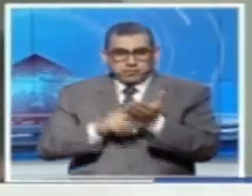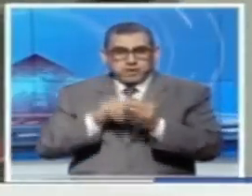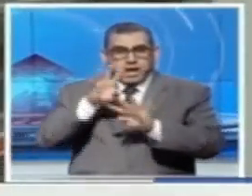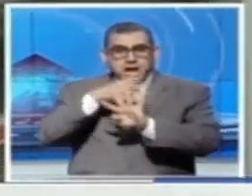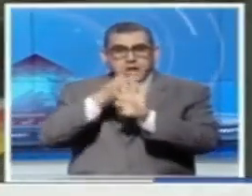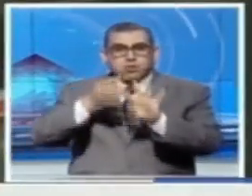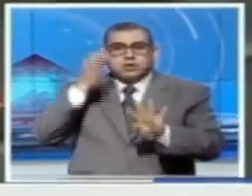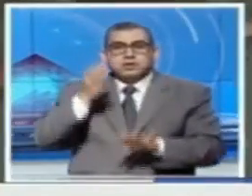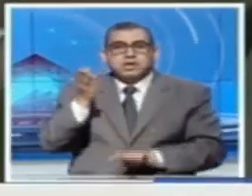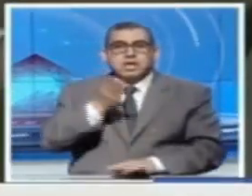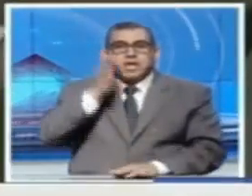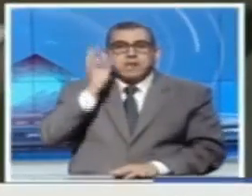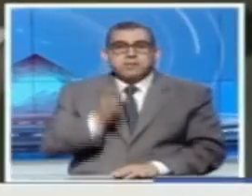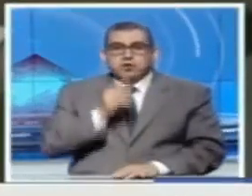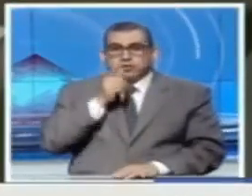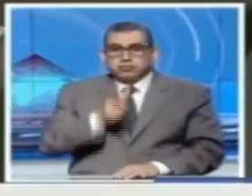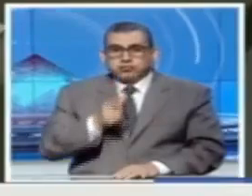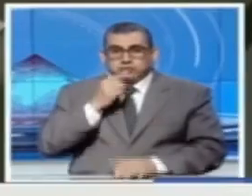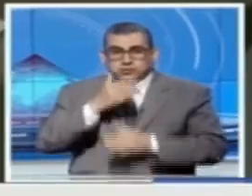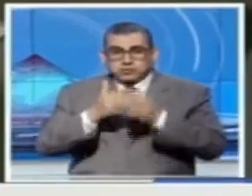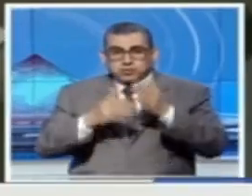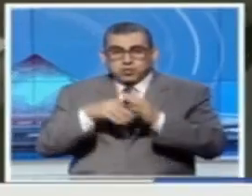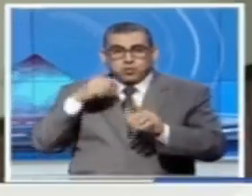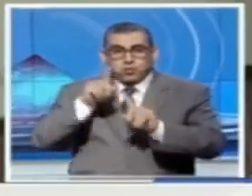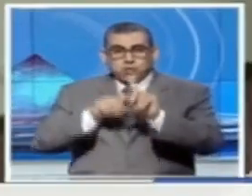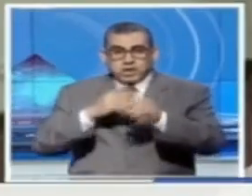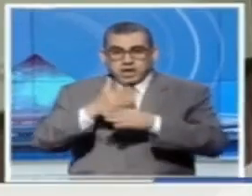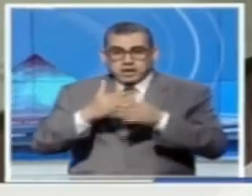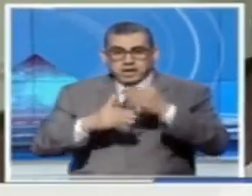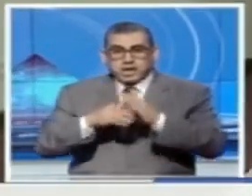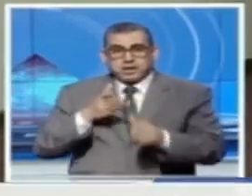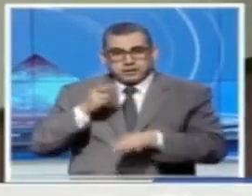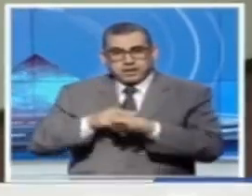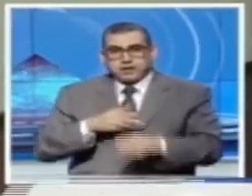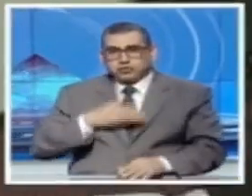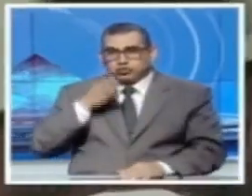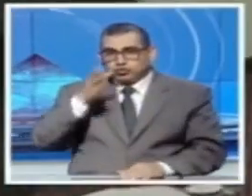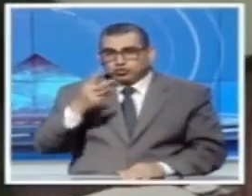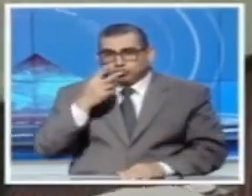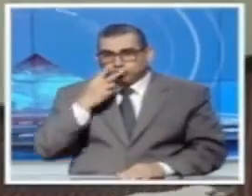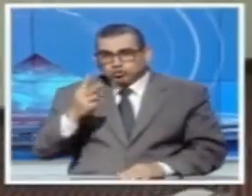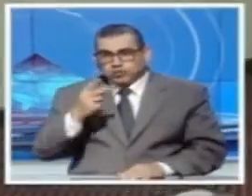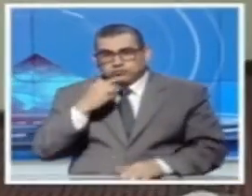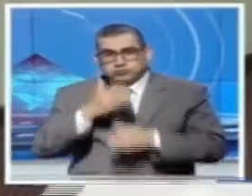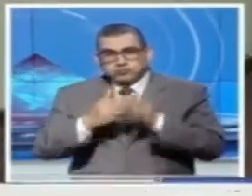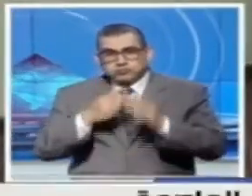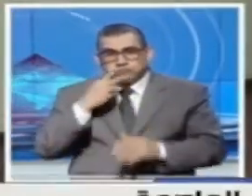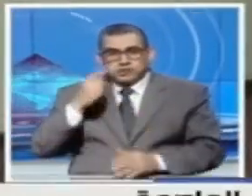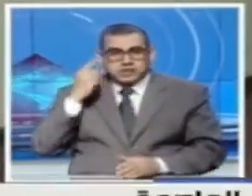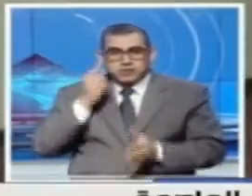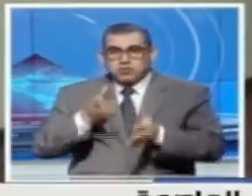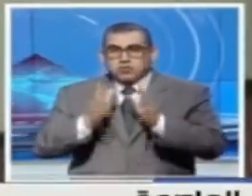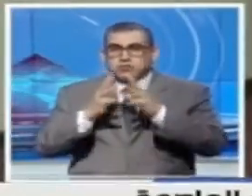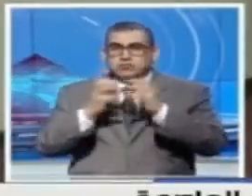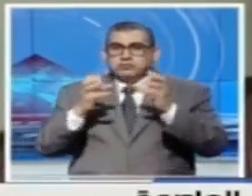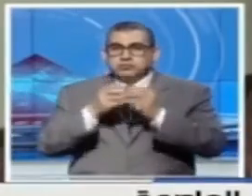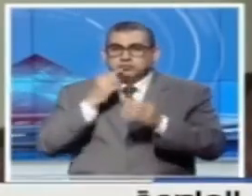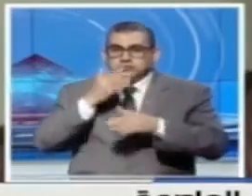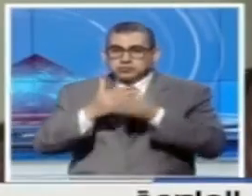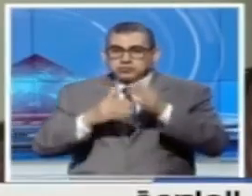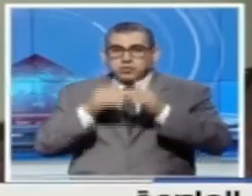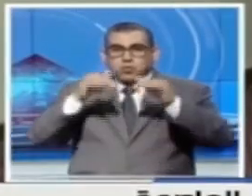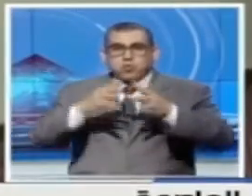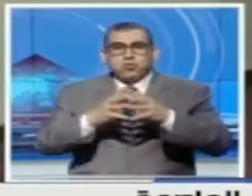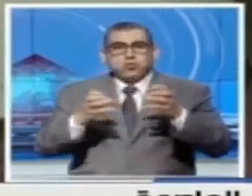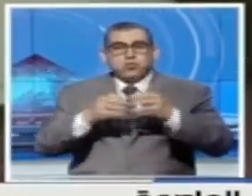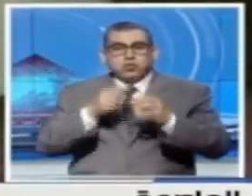الزمني المعلن. ويأتي مبنى وزارة الإسكان ضمن جولة رئيس مجلس الوزراء ليستمع لشرح حول مكونات المبنى